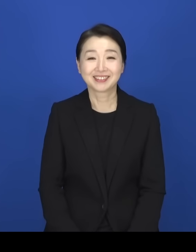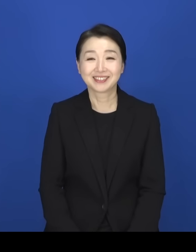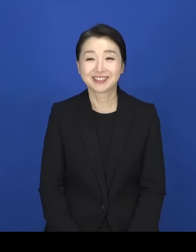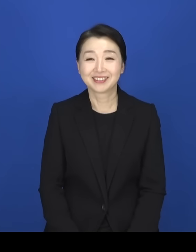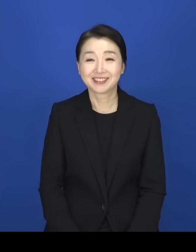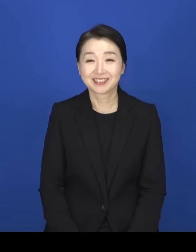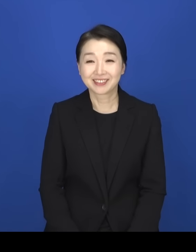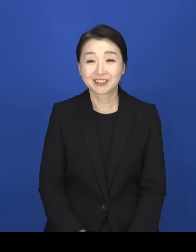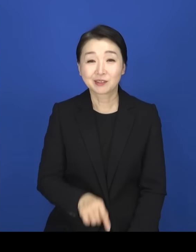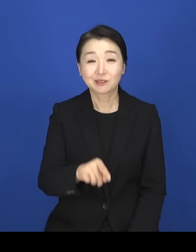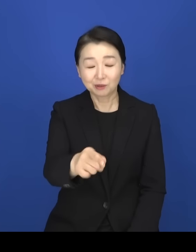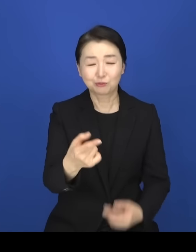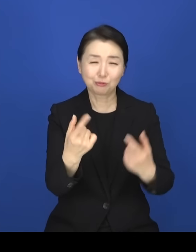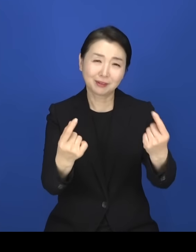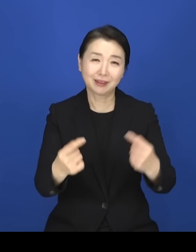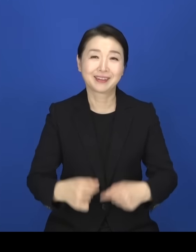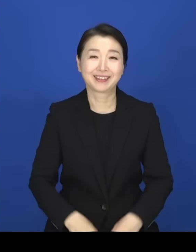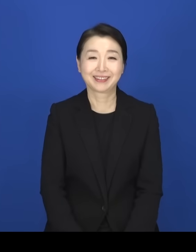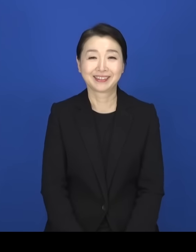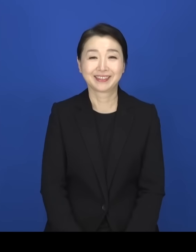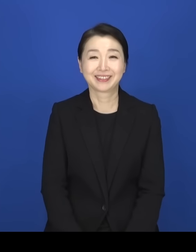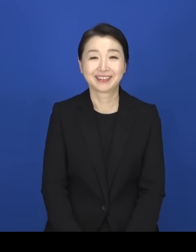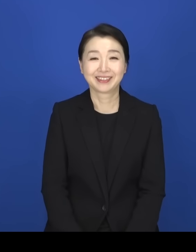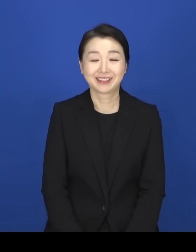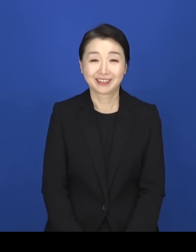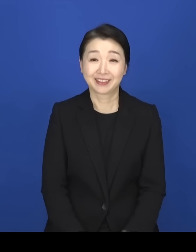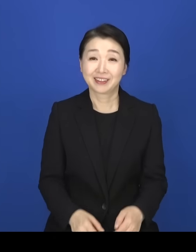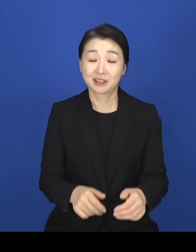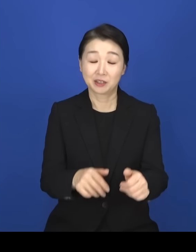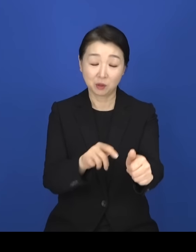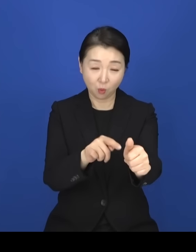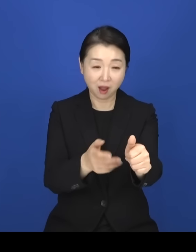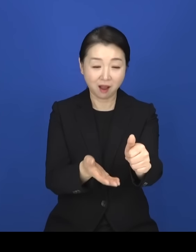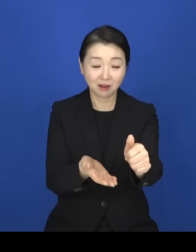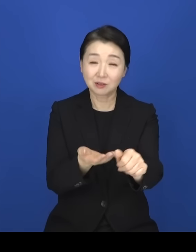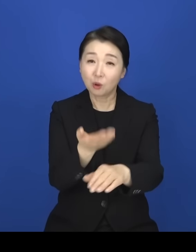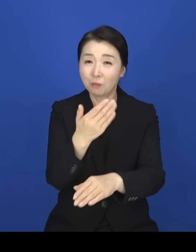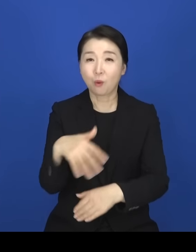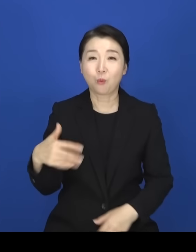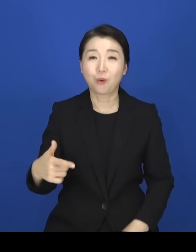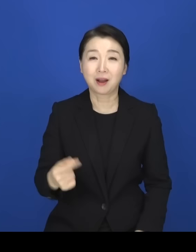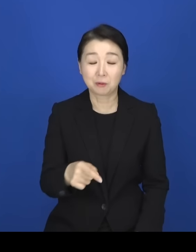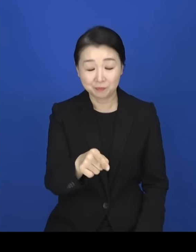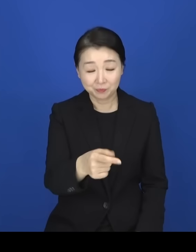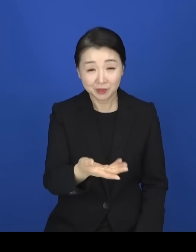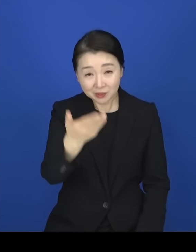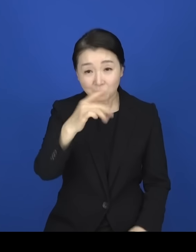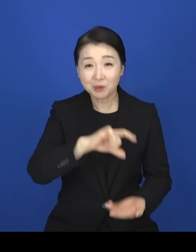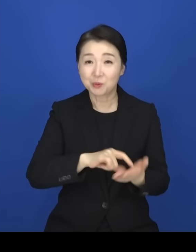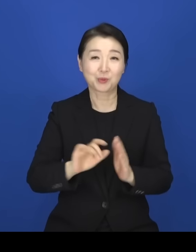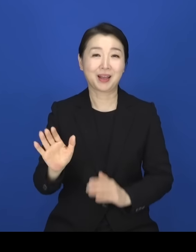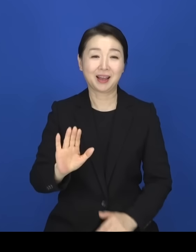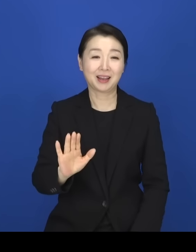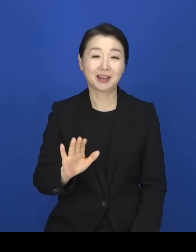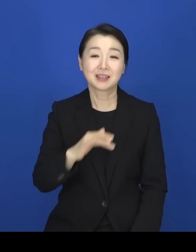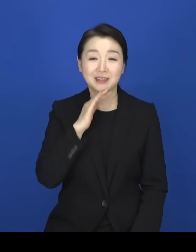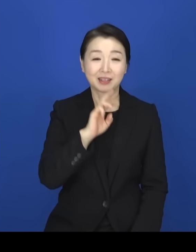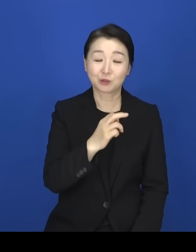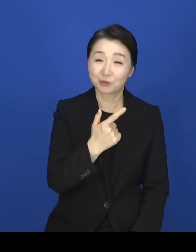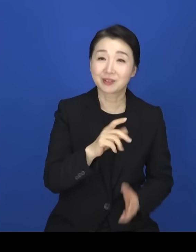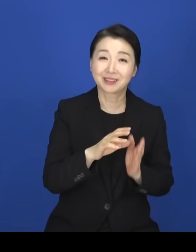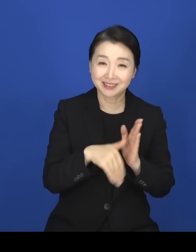그냥 김기리 씨 얘기예요. 그래도 네. 우리 다 그만큼 정균 선배가 대단했다는 거죠. 저는 범균 선배만큼은 안 되지만 이제 26살